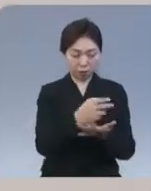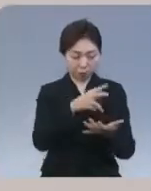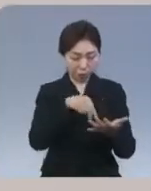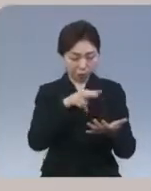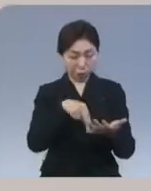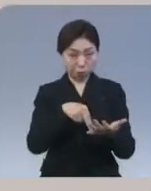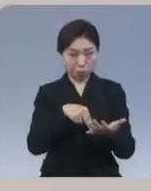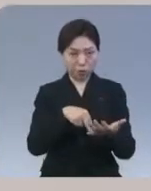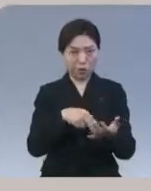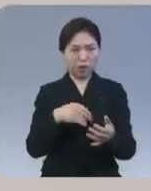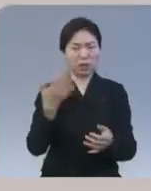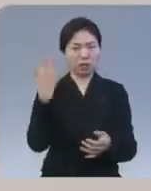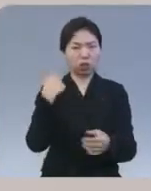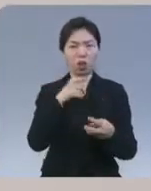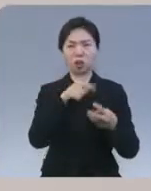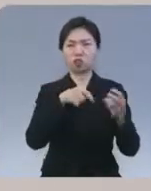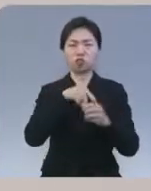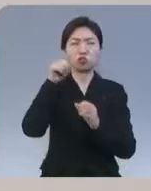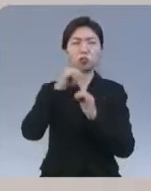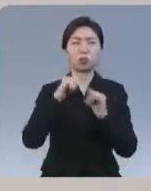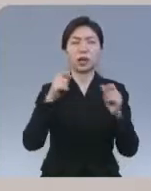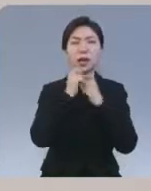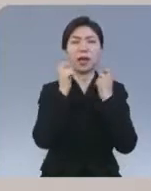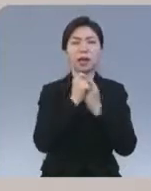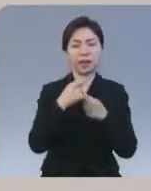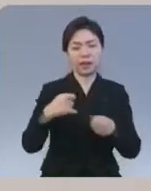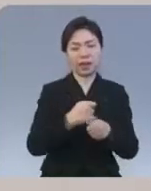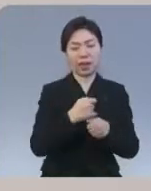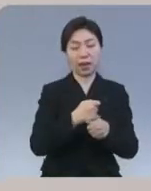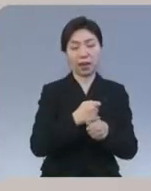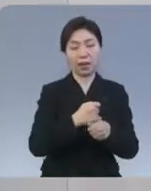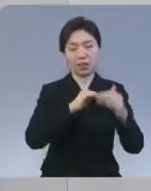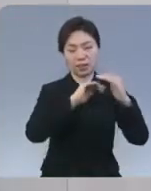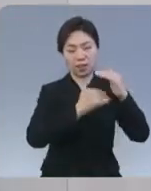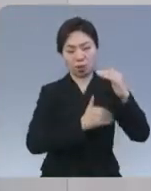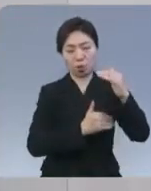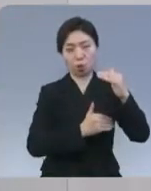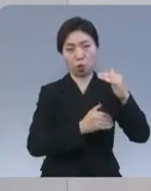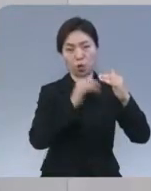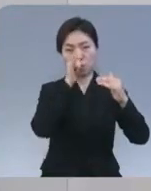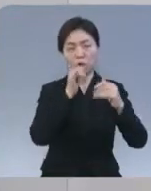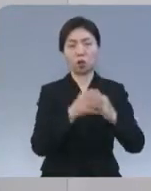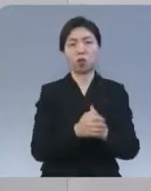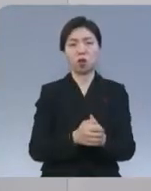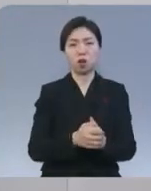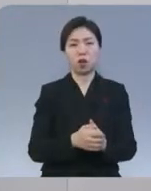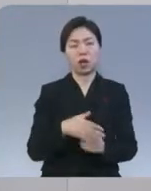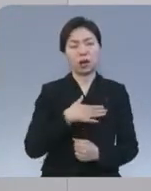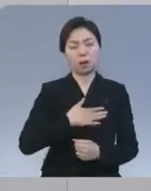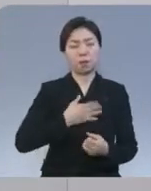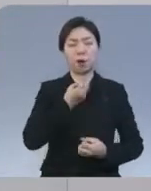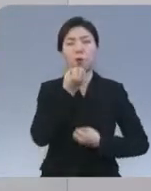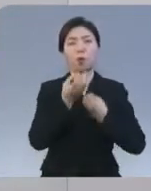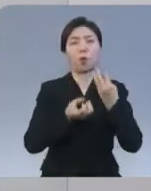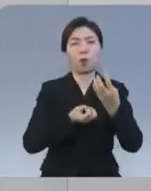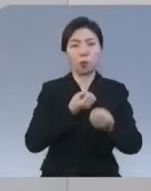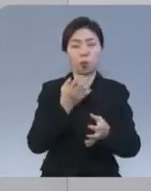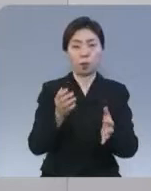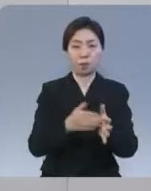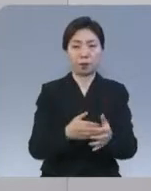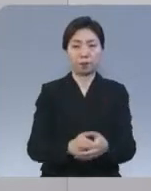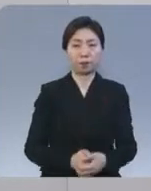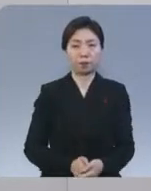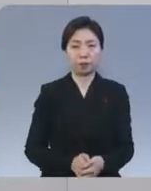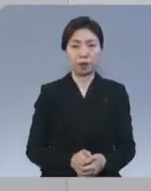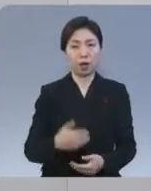роли его жены моя душа буквально разрывается когда я осознаю что моего мужа критикует